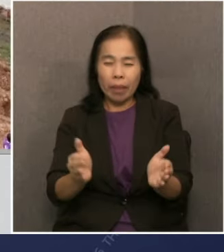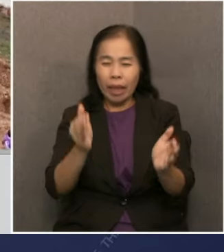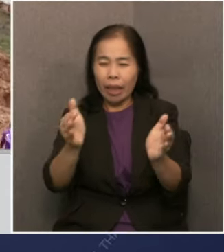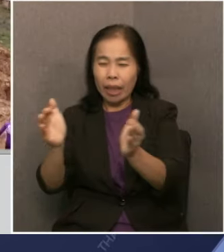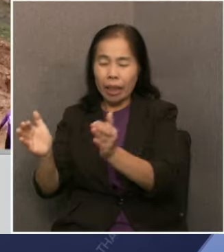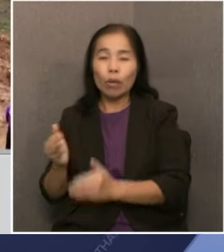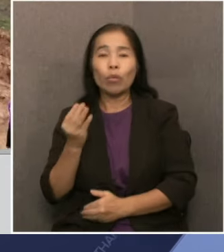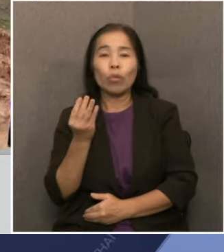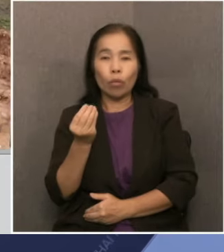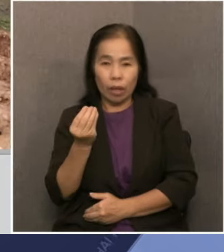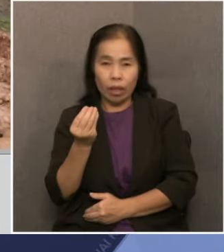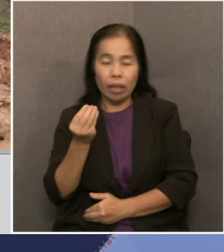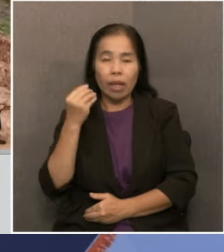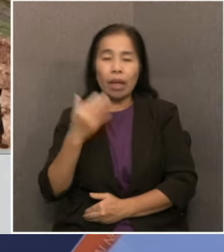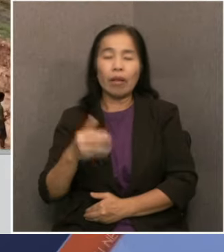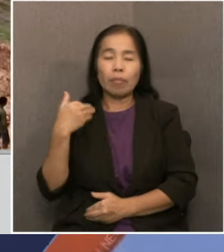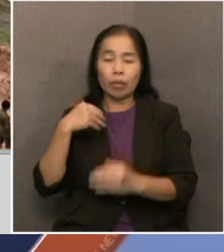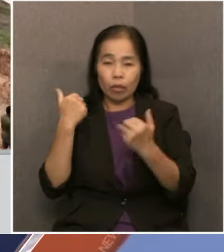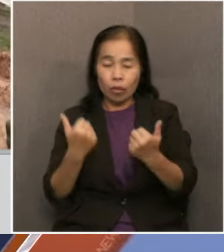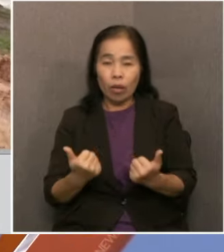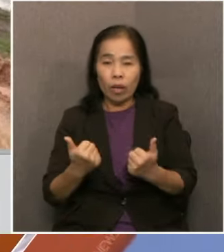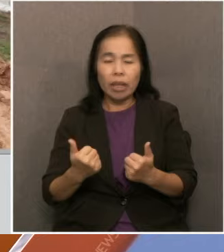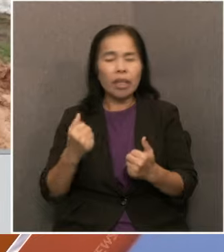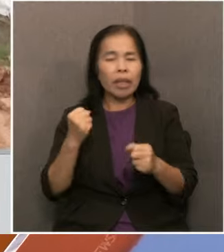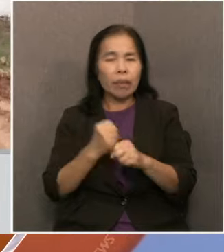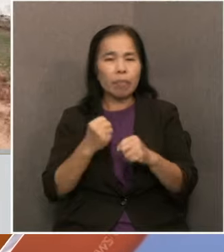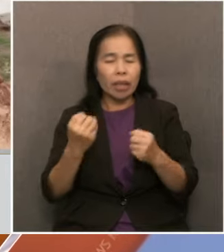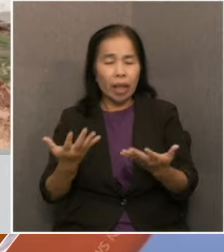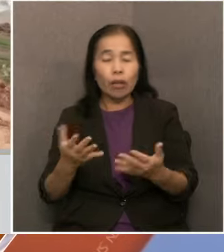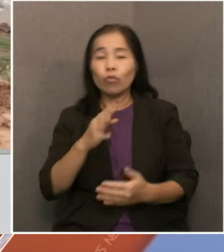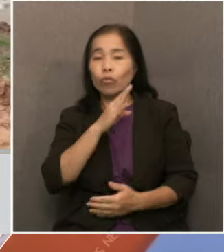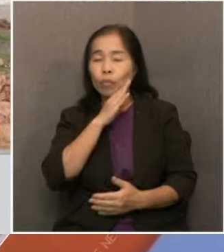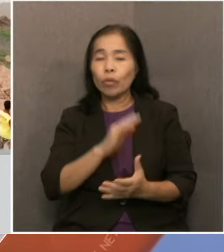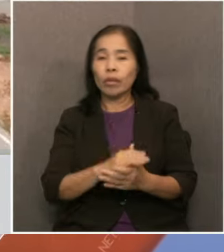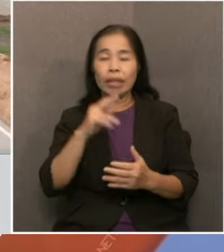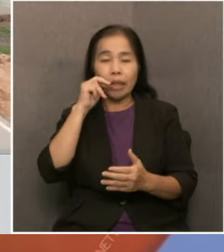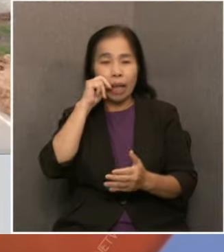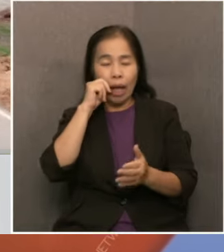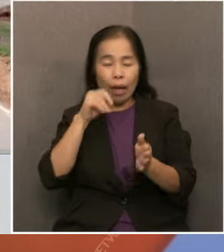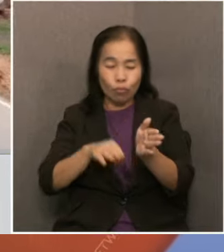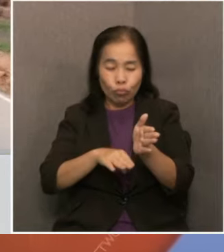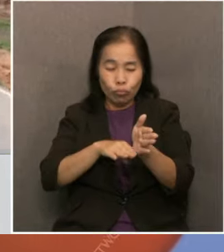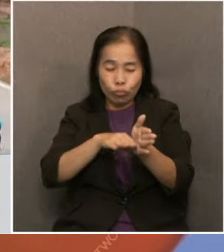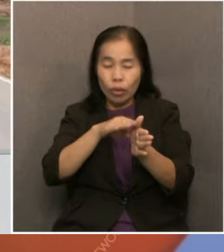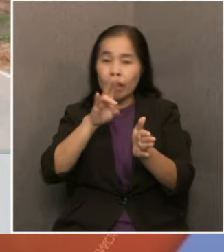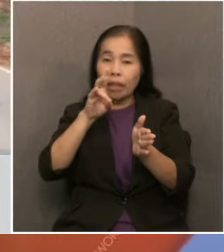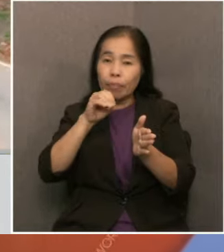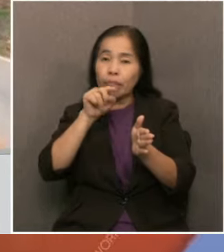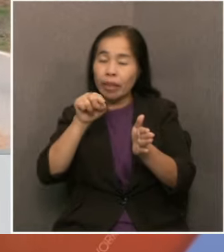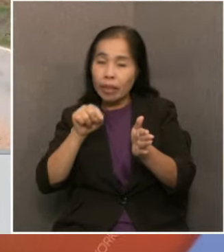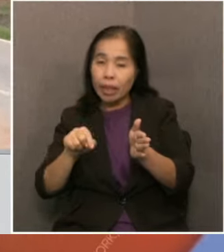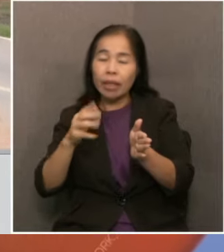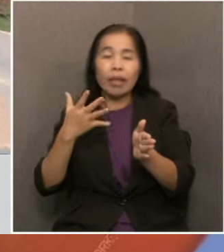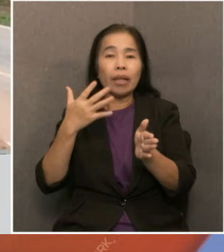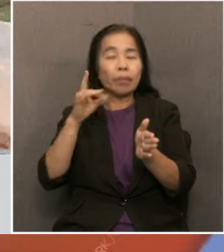รแล้ว หรอยไมถายโอน Watersสถานภาพตอนนี้อuzz่เป็อยางไรคำหมายแังจะ10% 80% อะไรกนแล้วแต่นะ เพรว่าเรีก